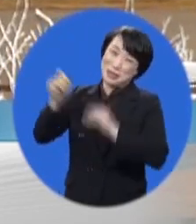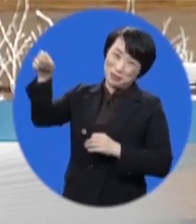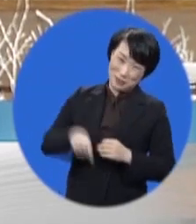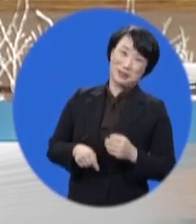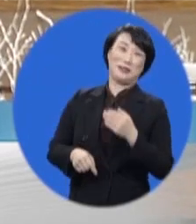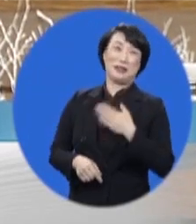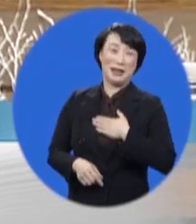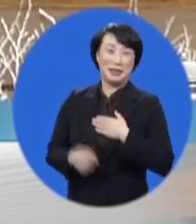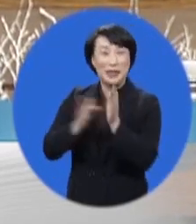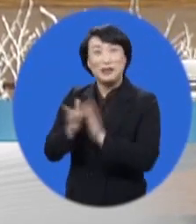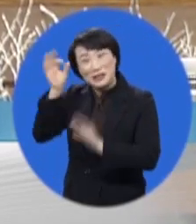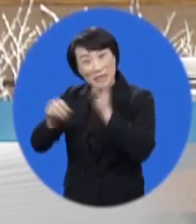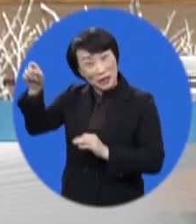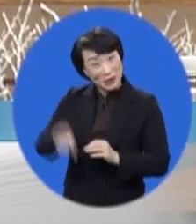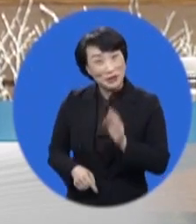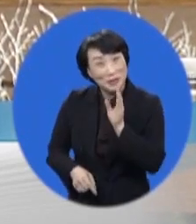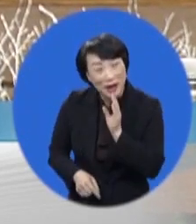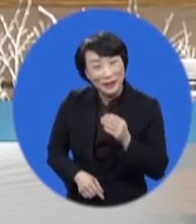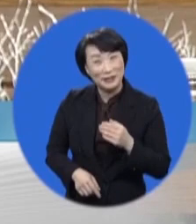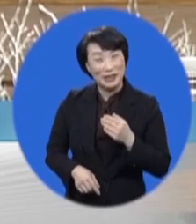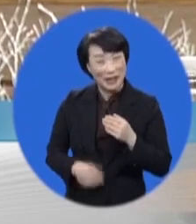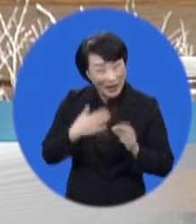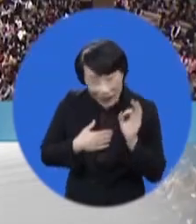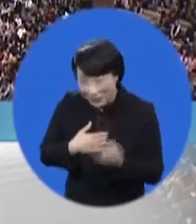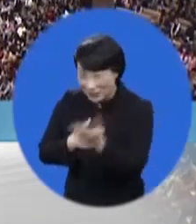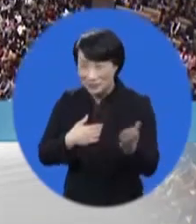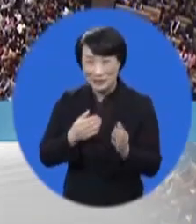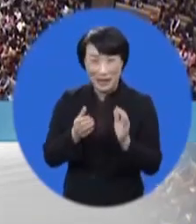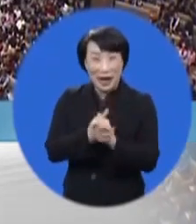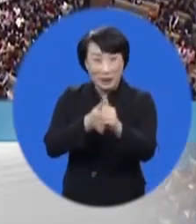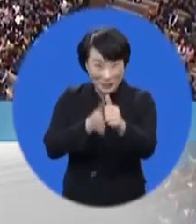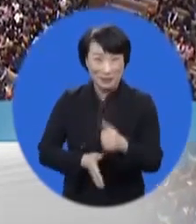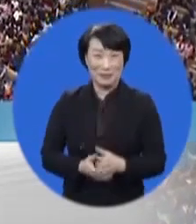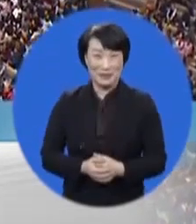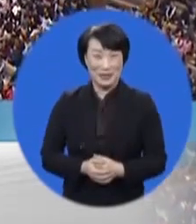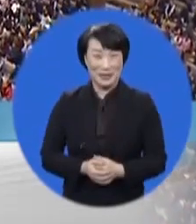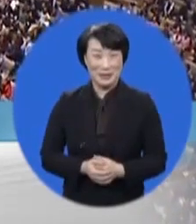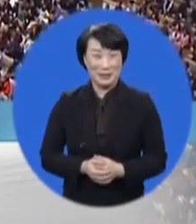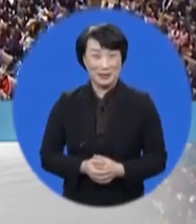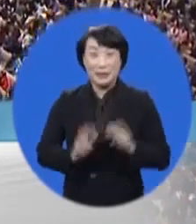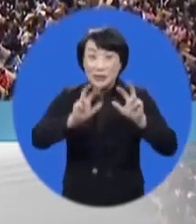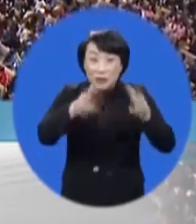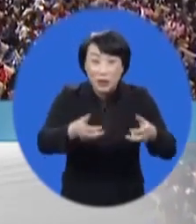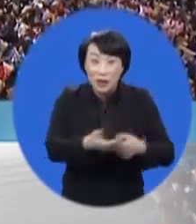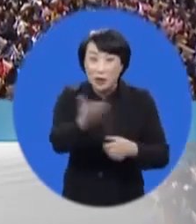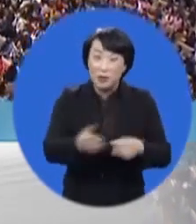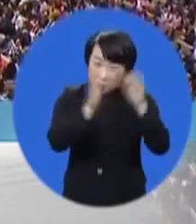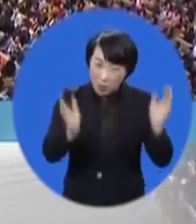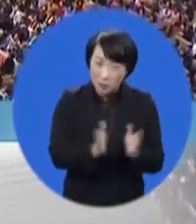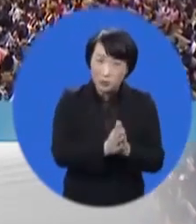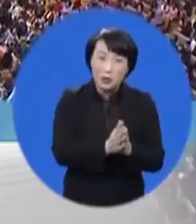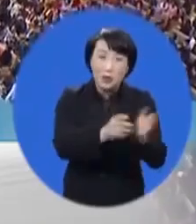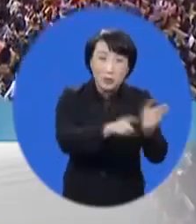말입니다. 예수님이 찾아오셨다 이 땅에. 알아들었으면 아멘합시다. 네, 이 지구상에 다